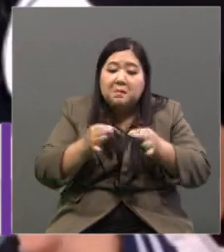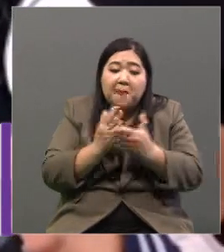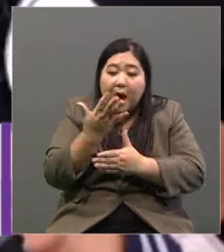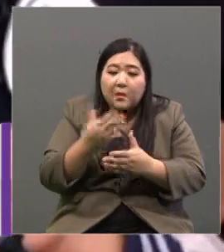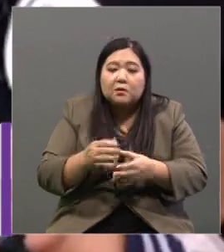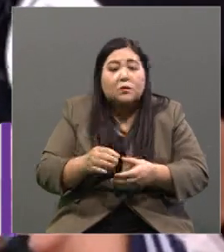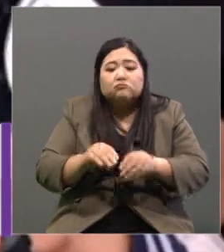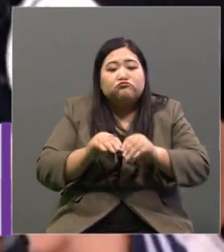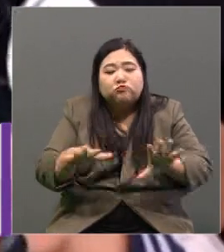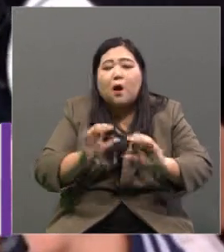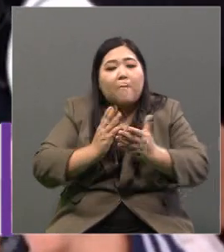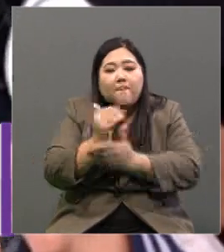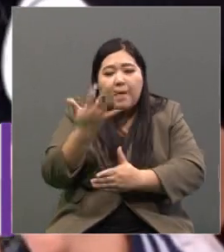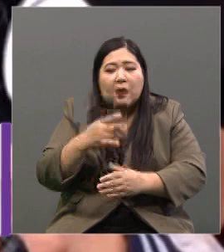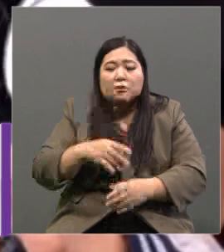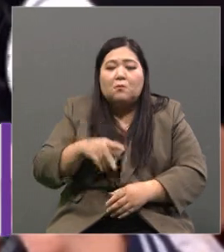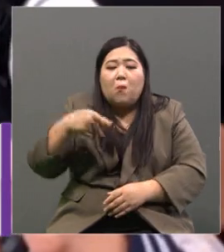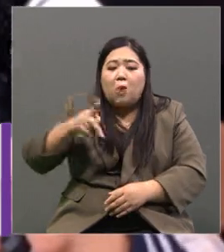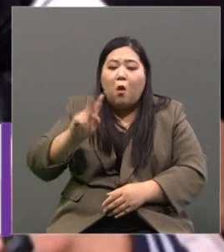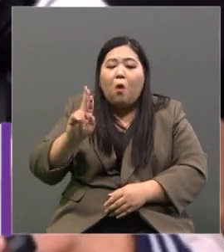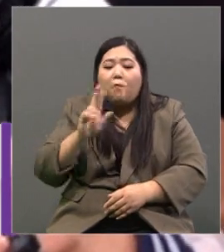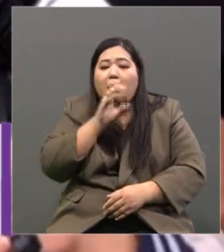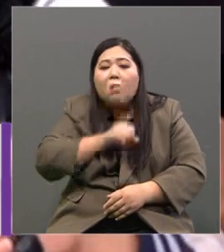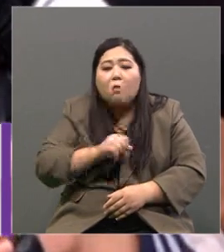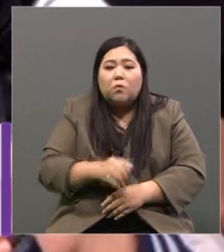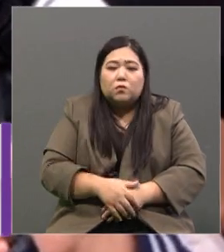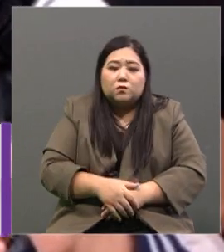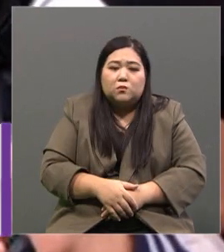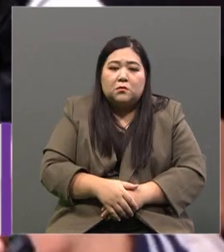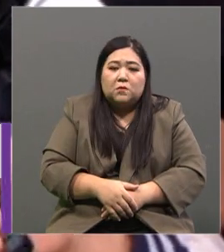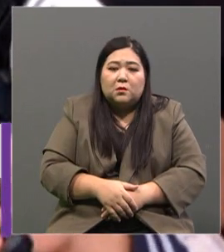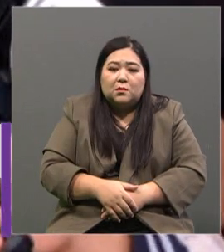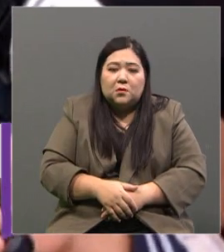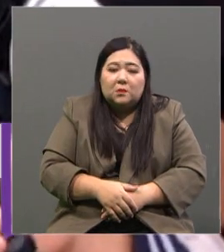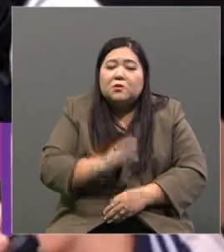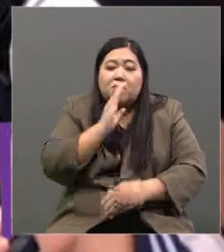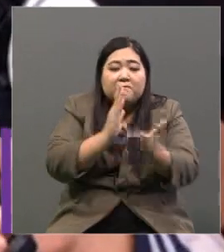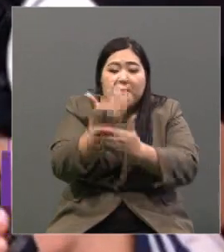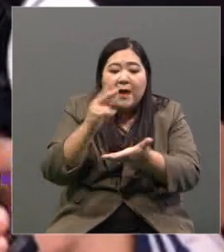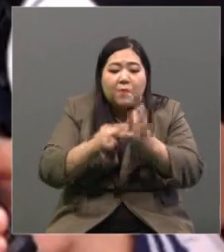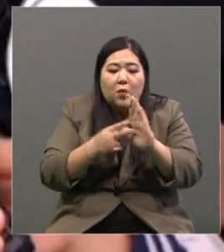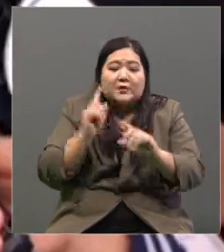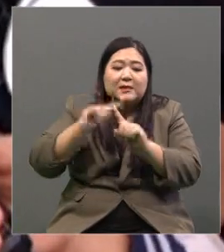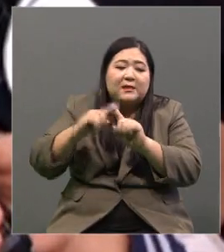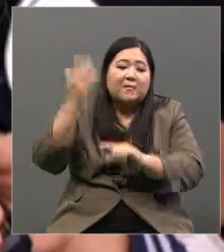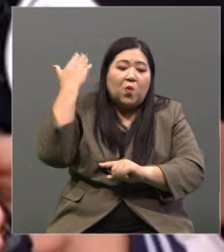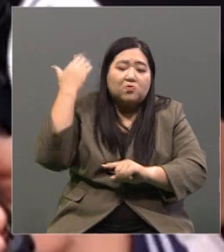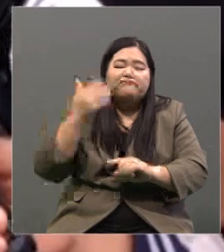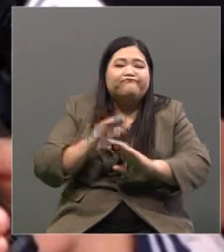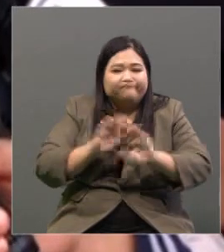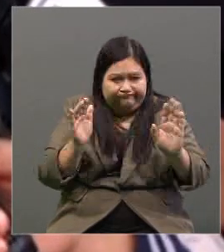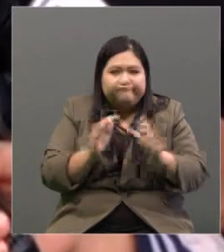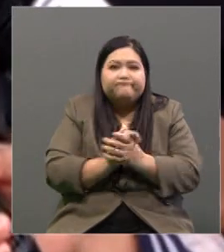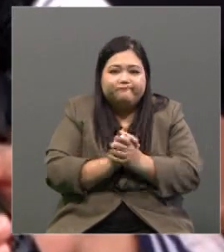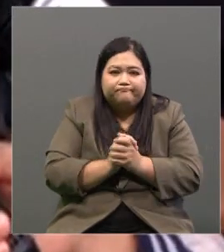ท่านชวนค่ะเห็นว่าทางรัฐบาลเองก็จะใช้ ถ้าไม่ผ่านก็คือการยกเว้นก็ไม่มีผล แต่ว่าได้มีกระแสข่าวว่าทางพรรคร่วมรั